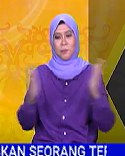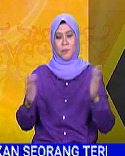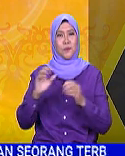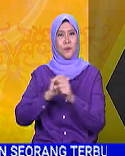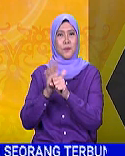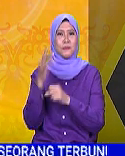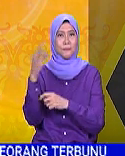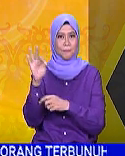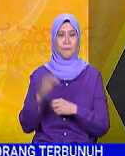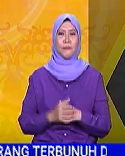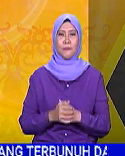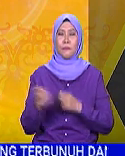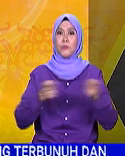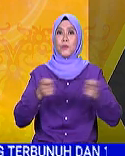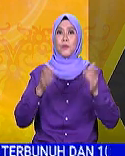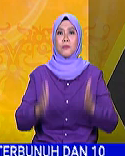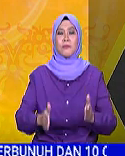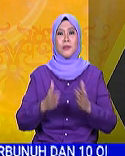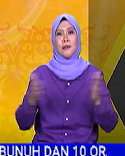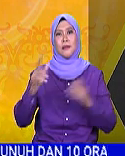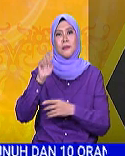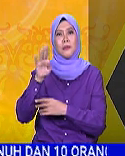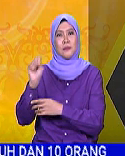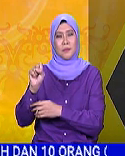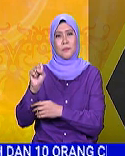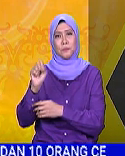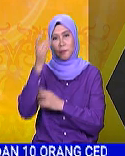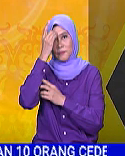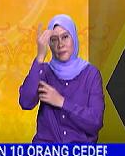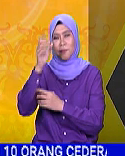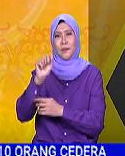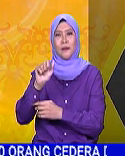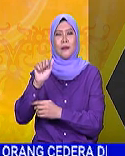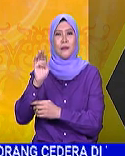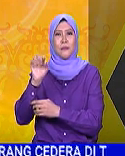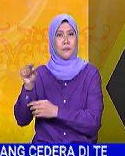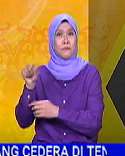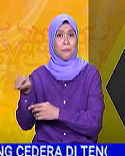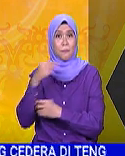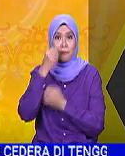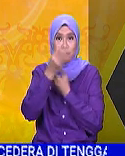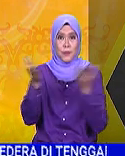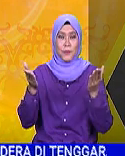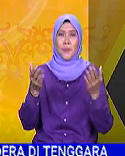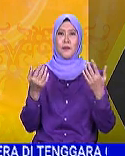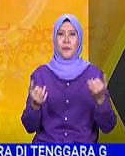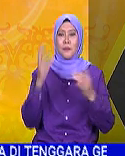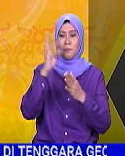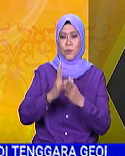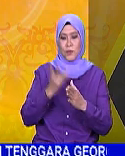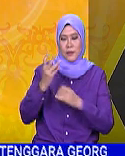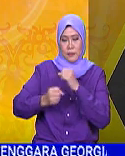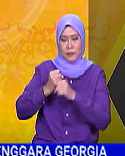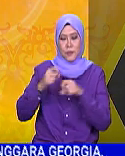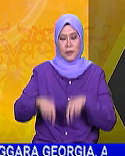pandemic coffee 19 pengurus besar TBS Datu apa Muhammad syibli Abang Muhammad Zaini memberitahu stakat 6 bulan